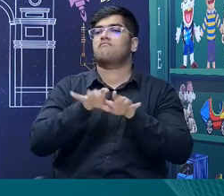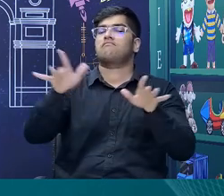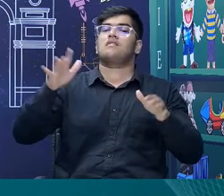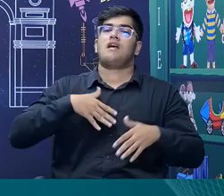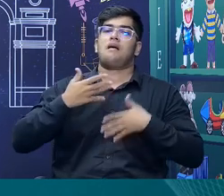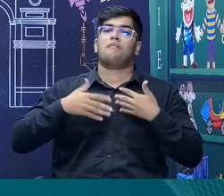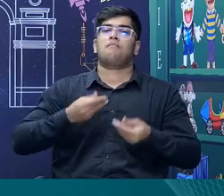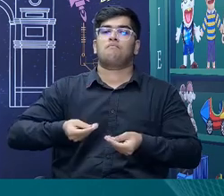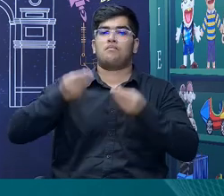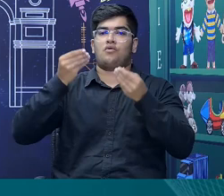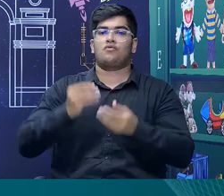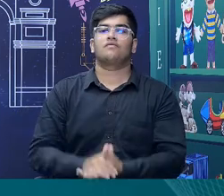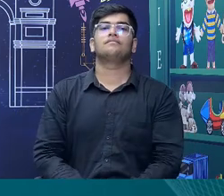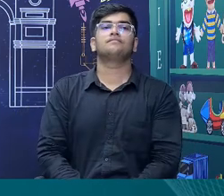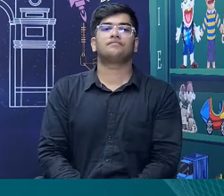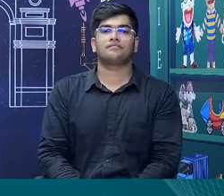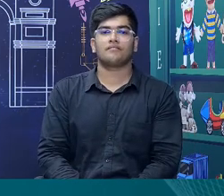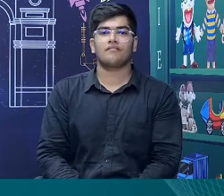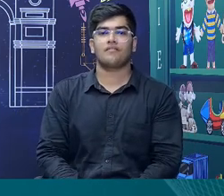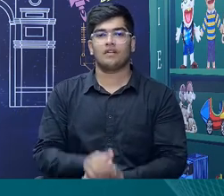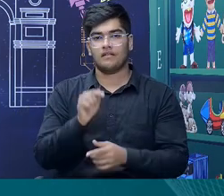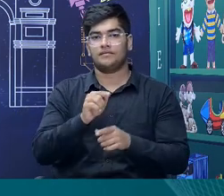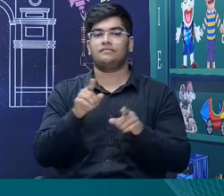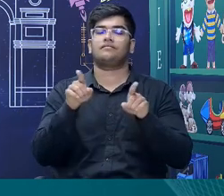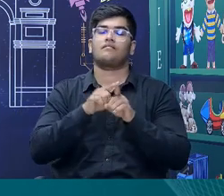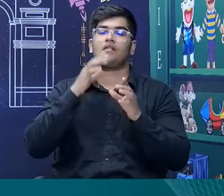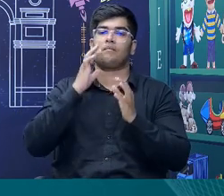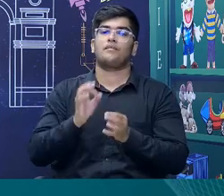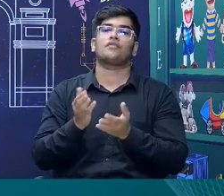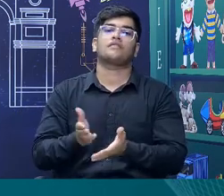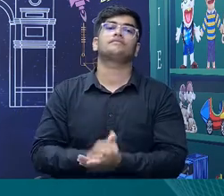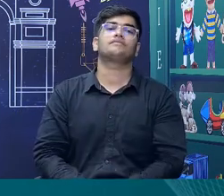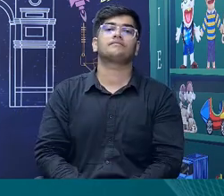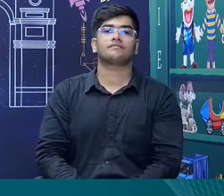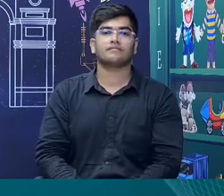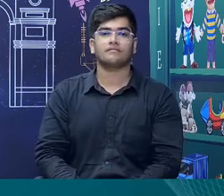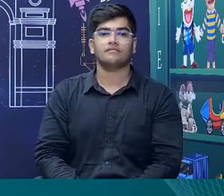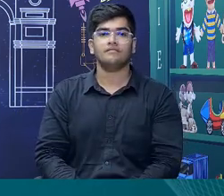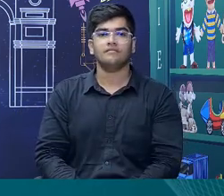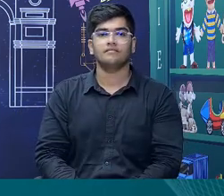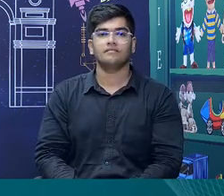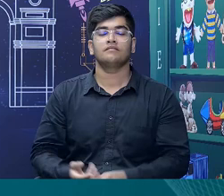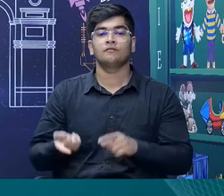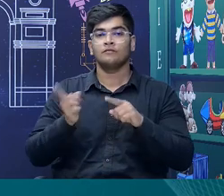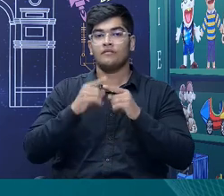में भी बांटना है तो इसलिए इसका यह साइनिफिकेंस है अब आपका दूसरा सवाल था